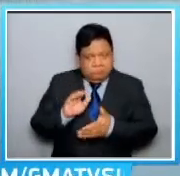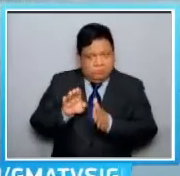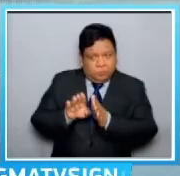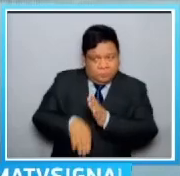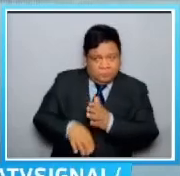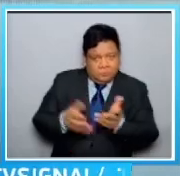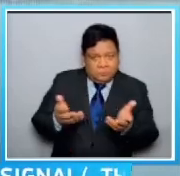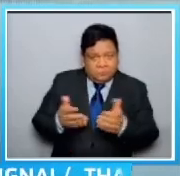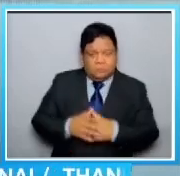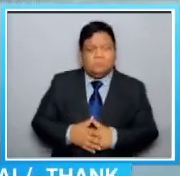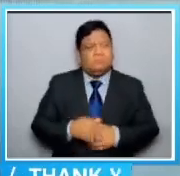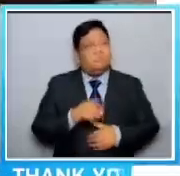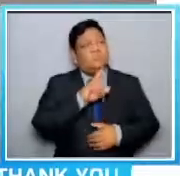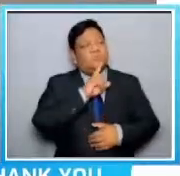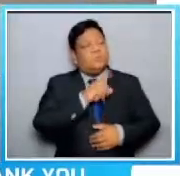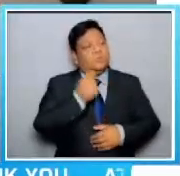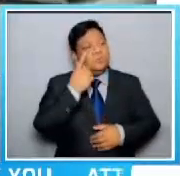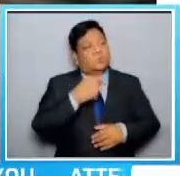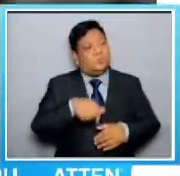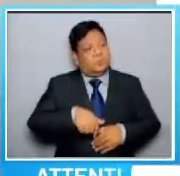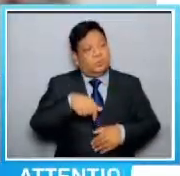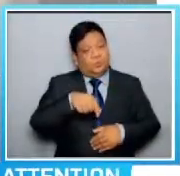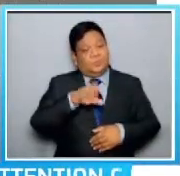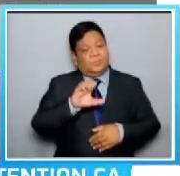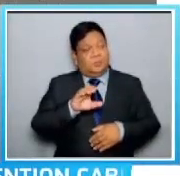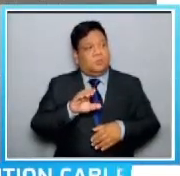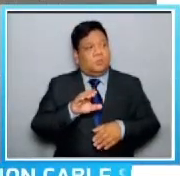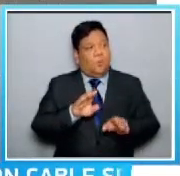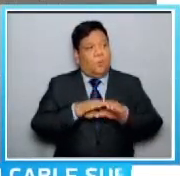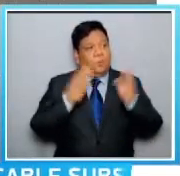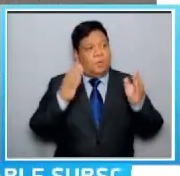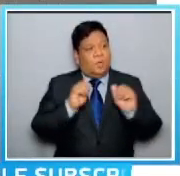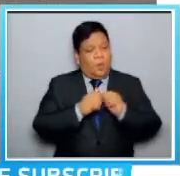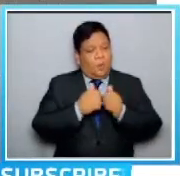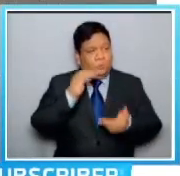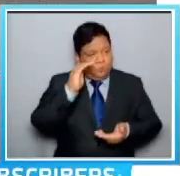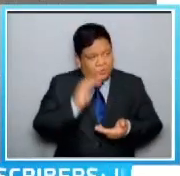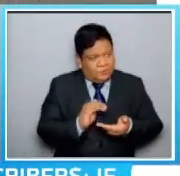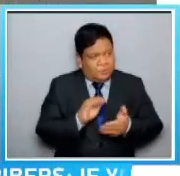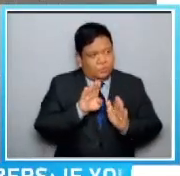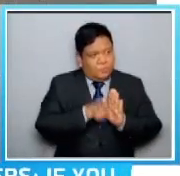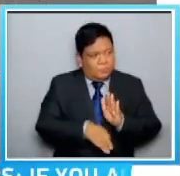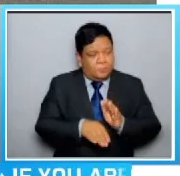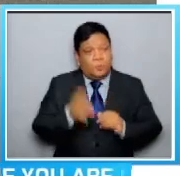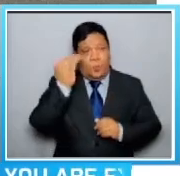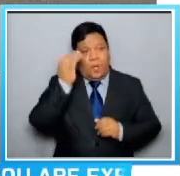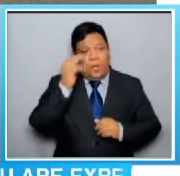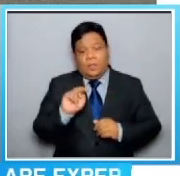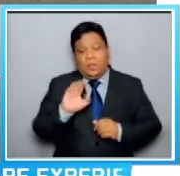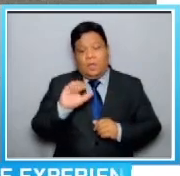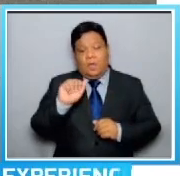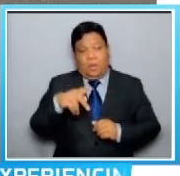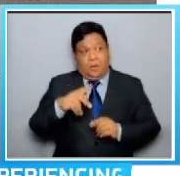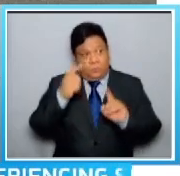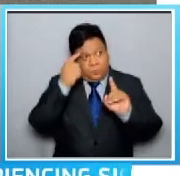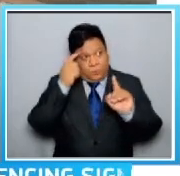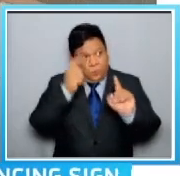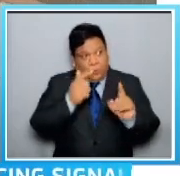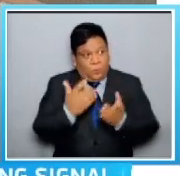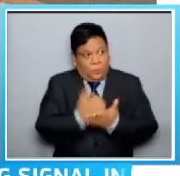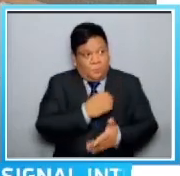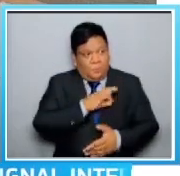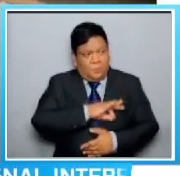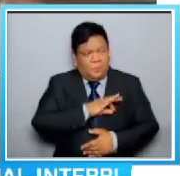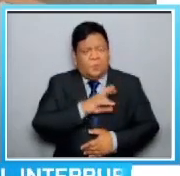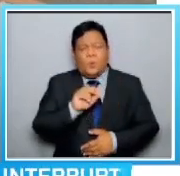Open naman po, Ma'am Connie, no, ang Quezon City, lalo na sa pagbaba, kasi ang layo naman po ng NCAP, hindi naman po para kumita, kundi para mag-instill